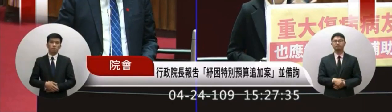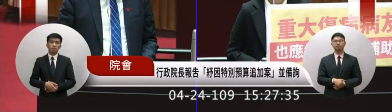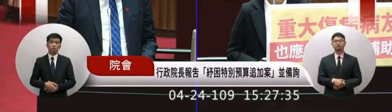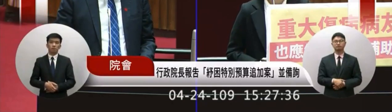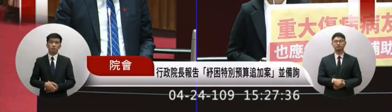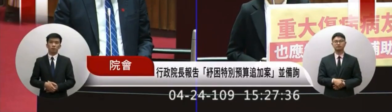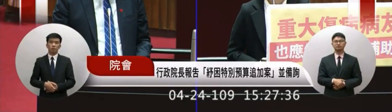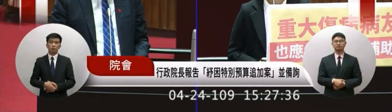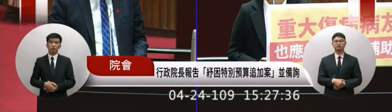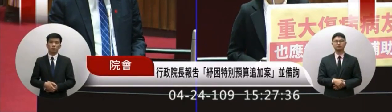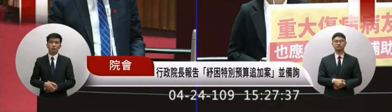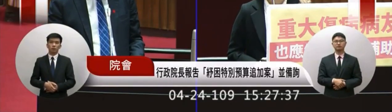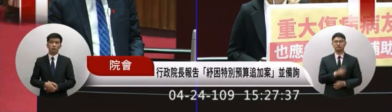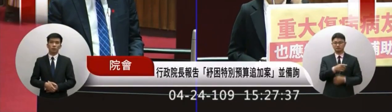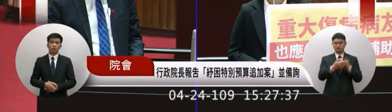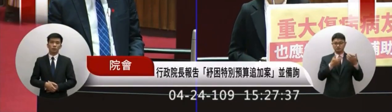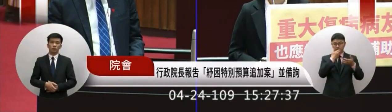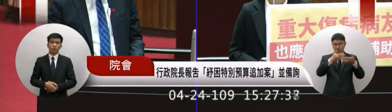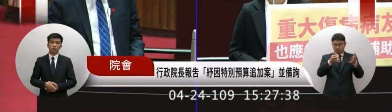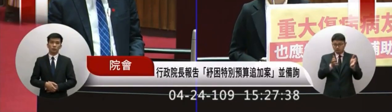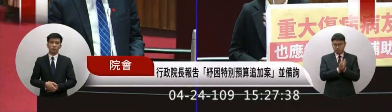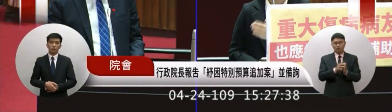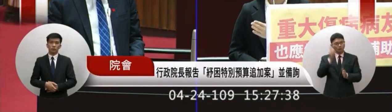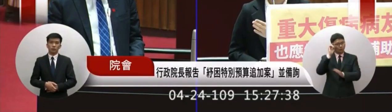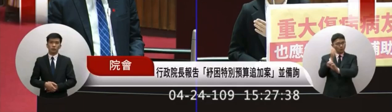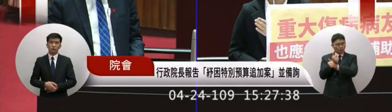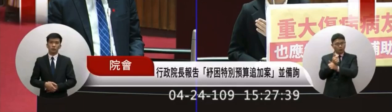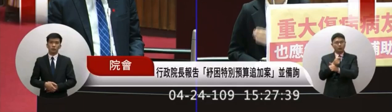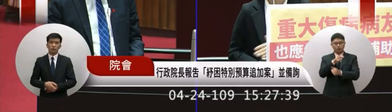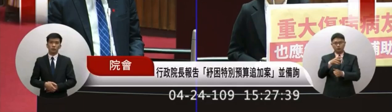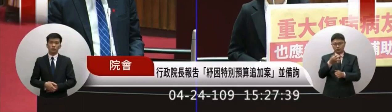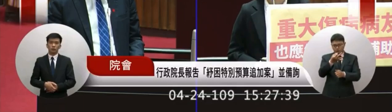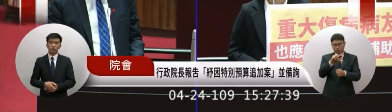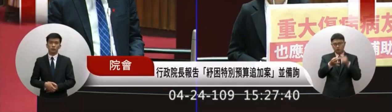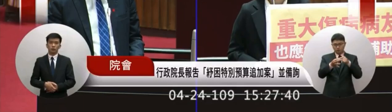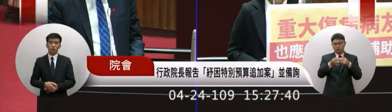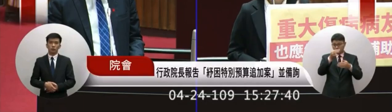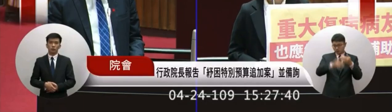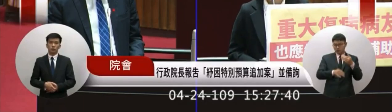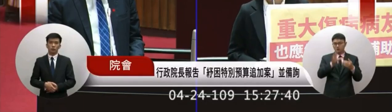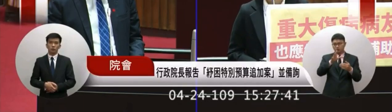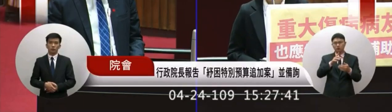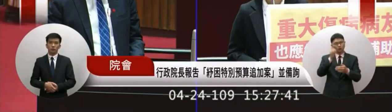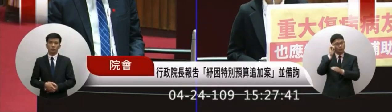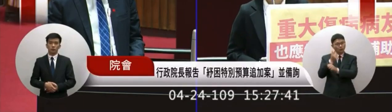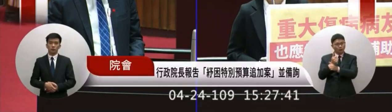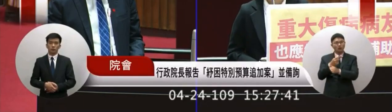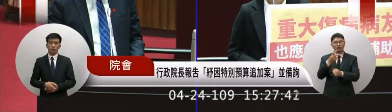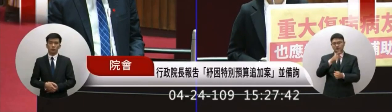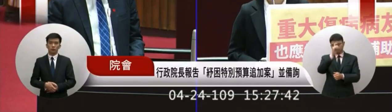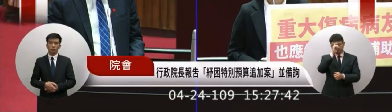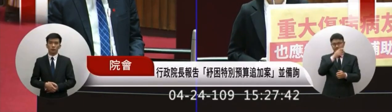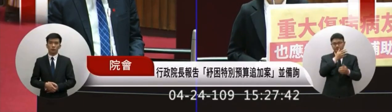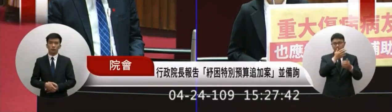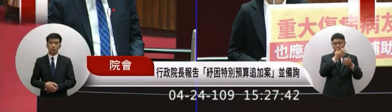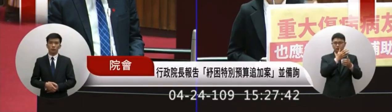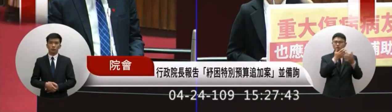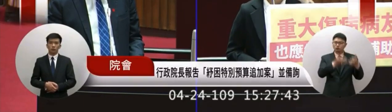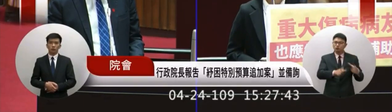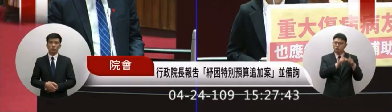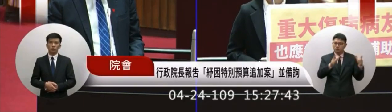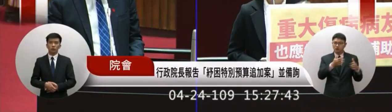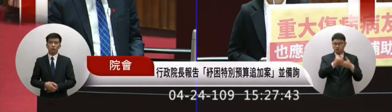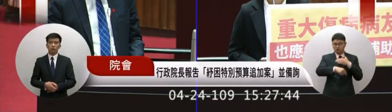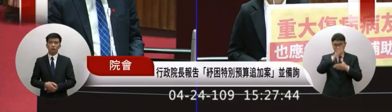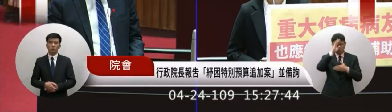已经回复了这个恢复部说，我们其实已经考虑了这个经济的状况，那只是希望重大伤病的病友能够比照身心障碍者一样，